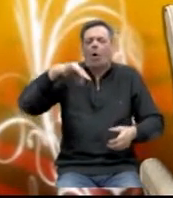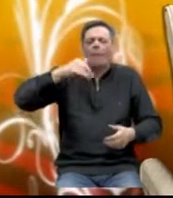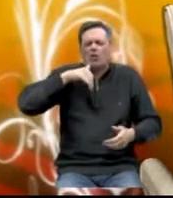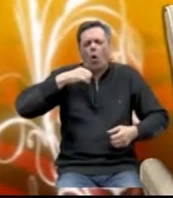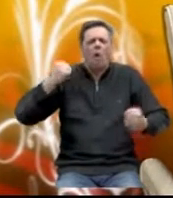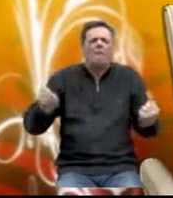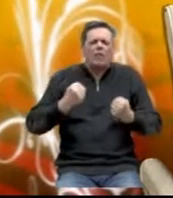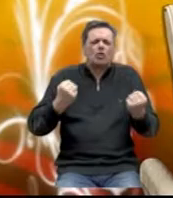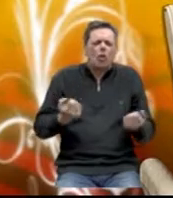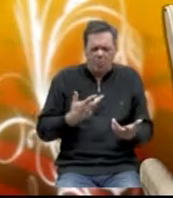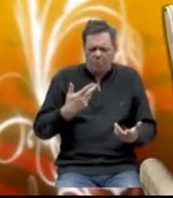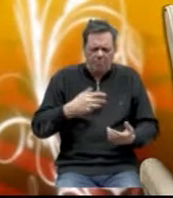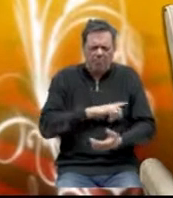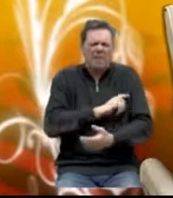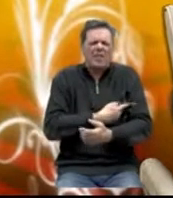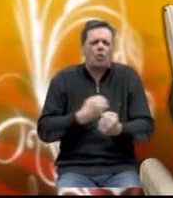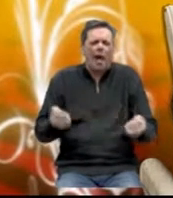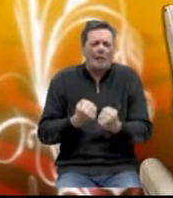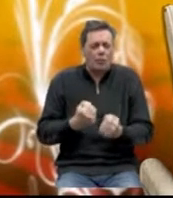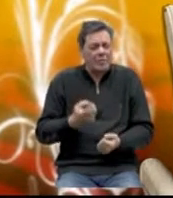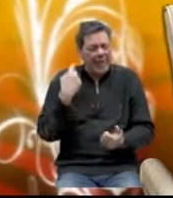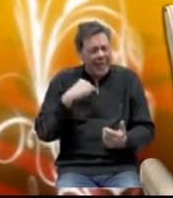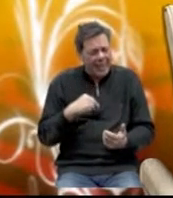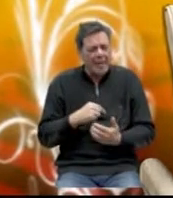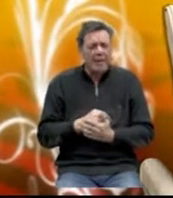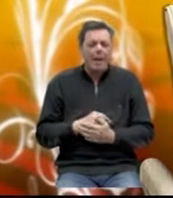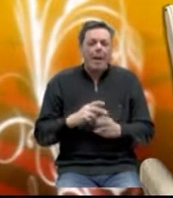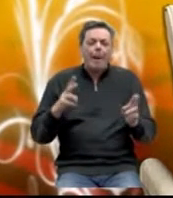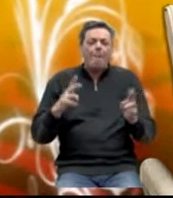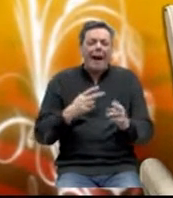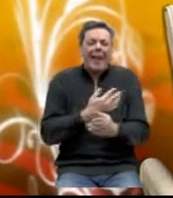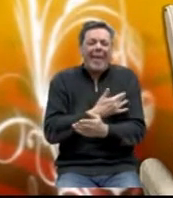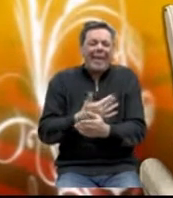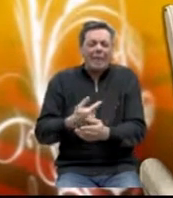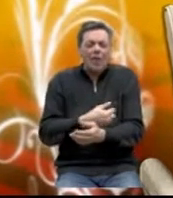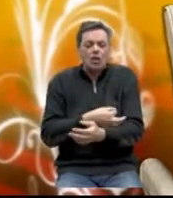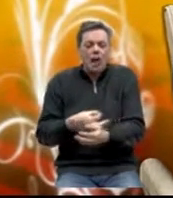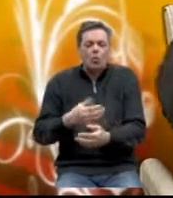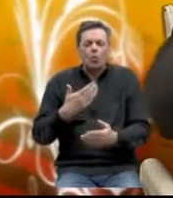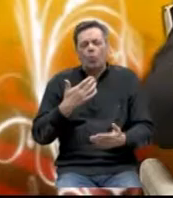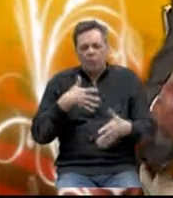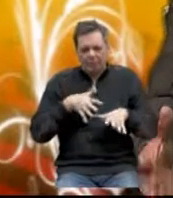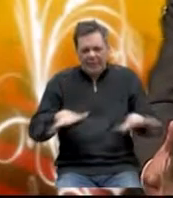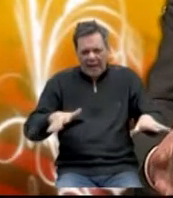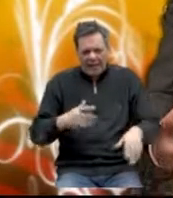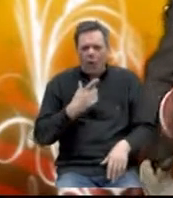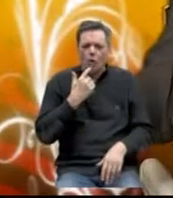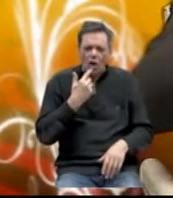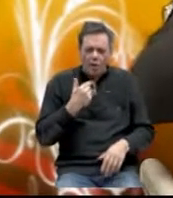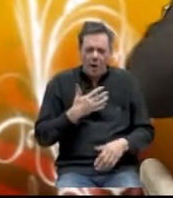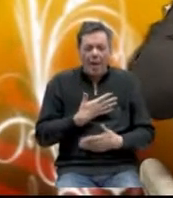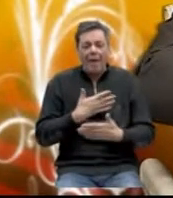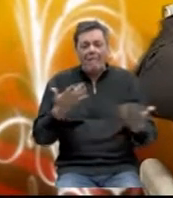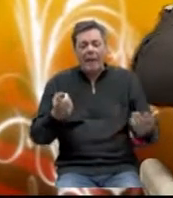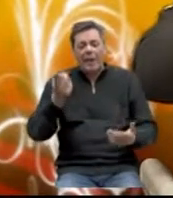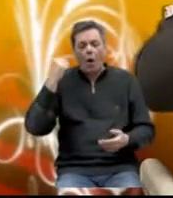osobe o kojoj govorimo. Ali u svakom slučaju male krvne žile su stradale od šećera, velike krvne žile su stradale